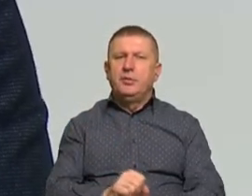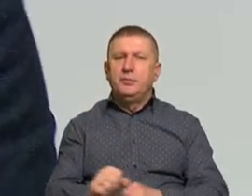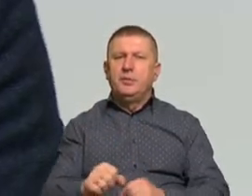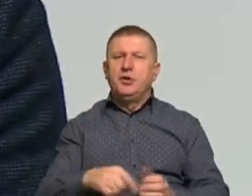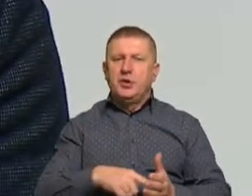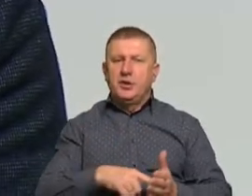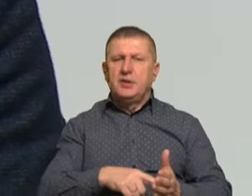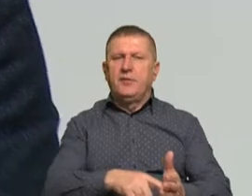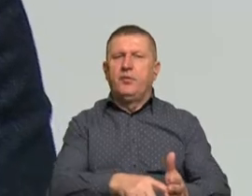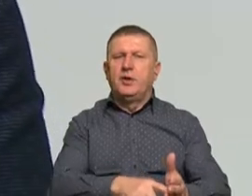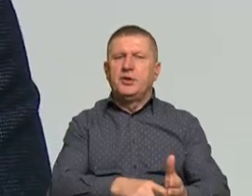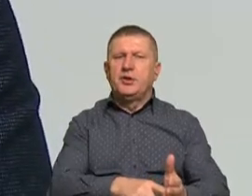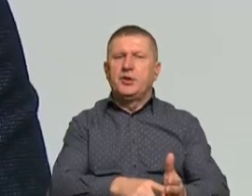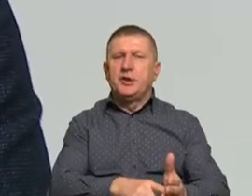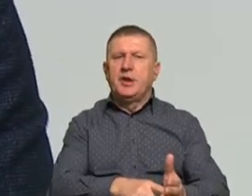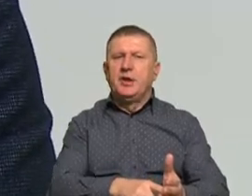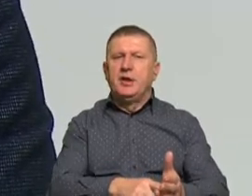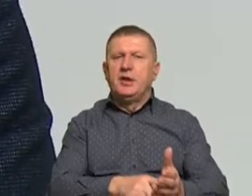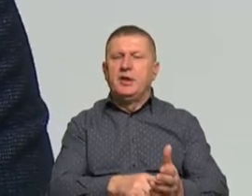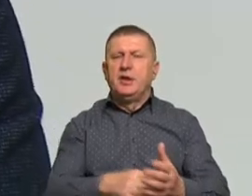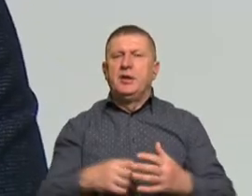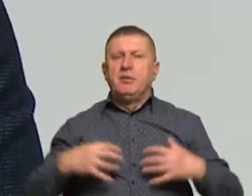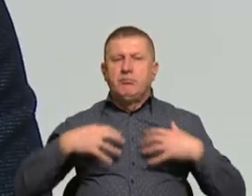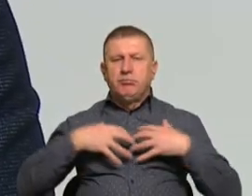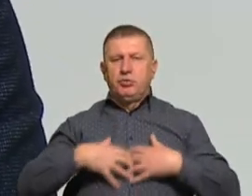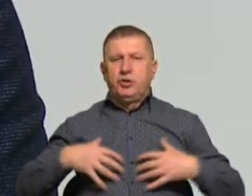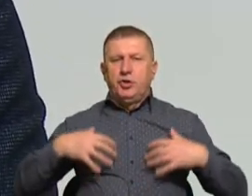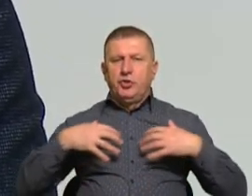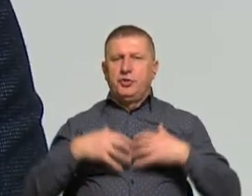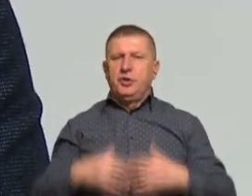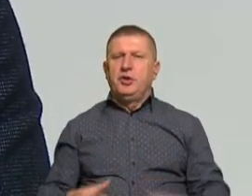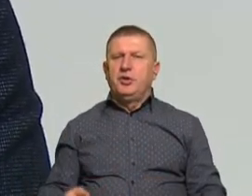zwłaszcza cenny przyrodniczo, powinien zostać